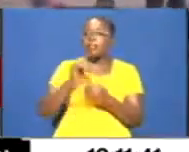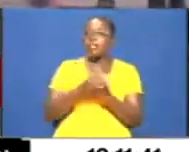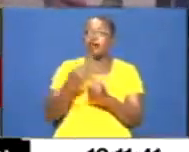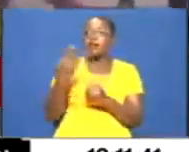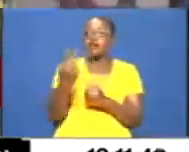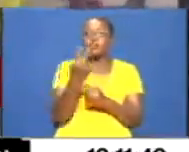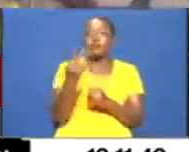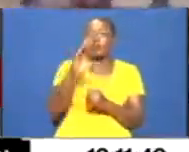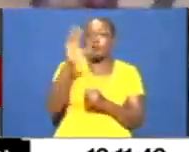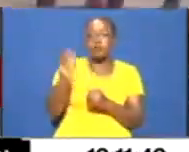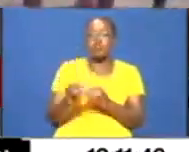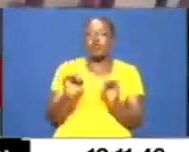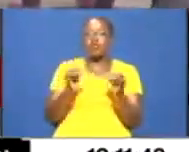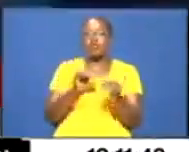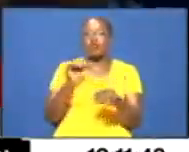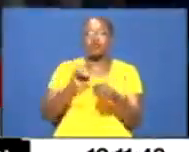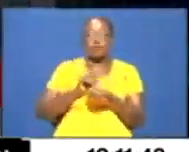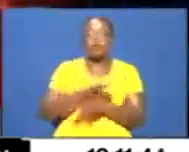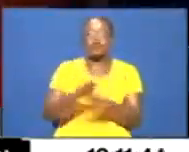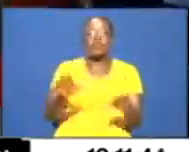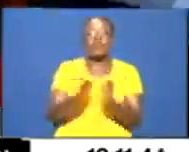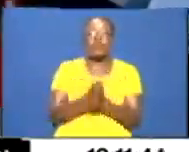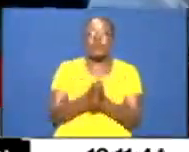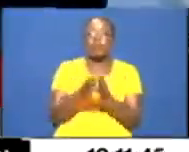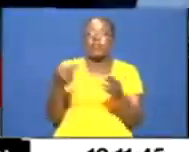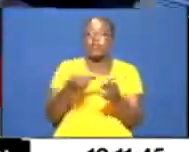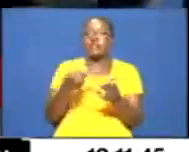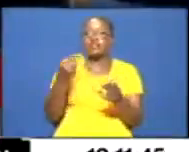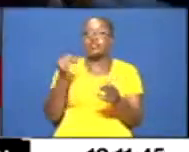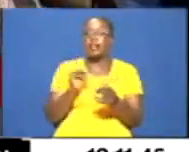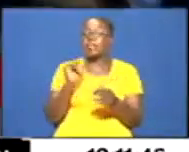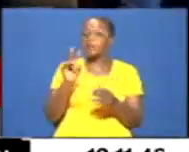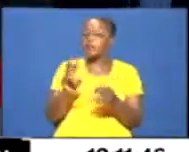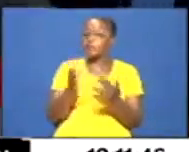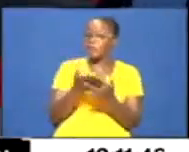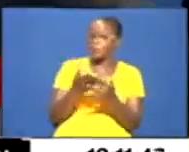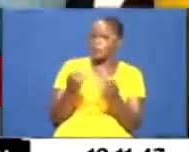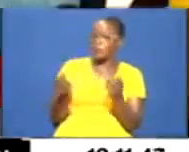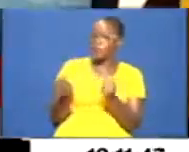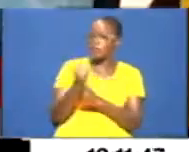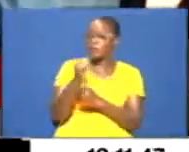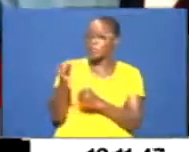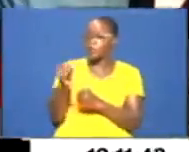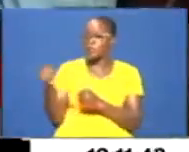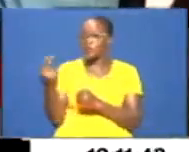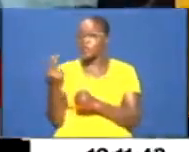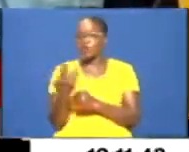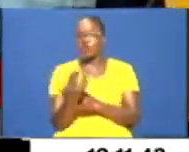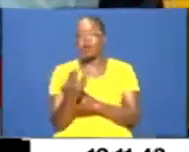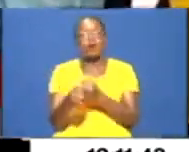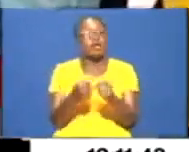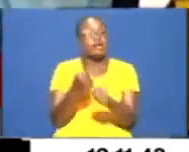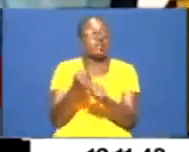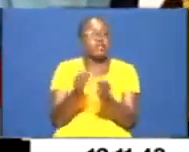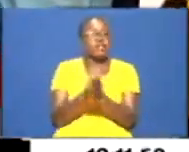42% ya visa vipya vya maambukizi miongoni mwa vijana wa umri wa kati ya miaka 15 hadi 24. Afisa mkuu wa